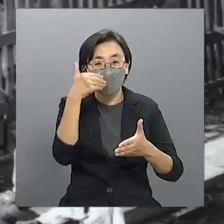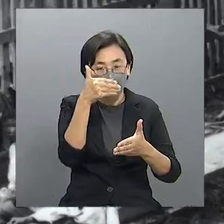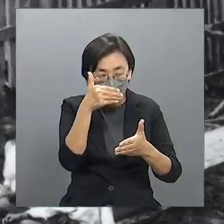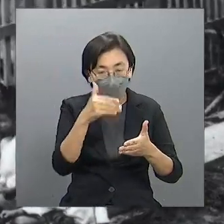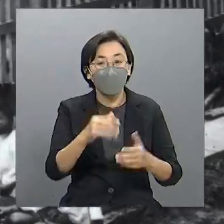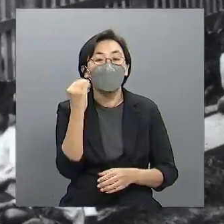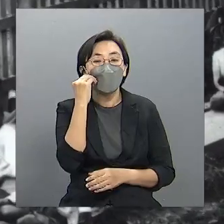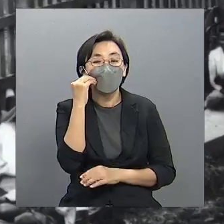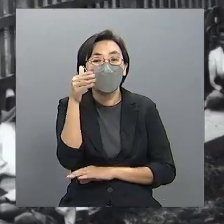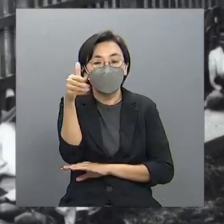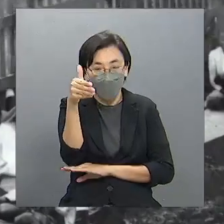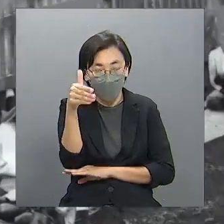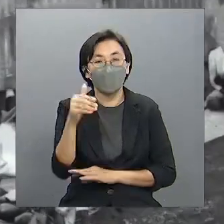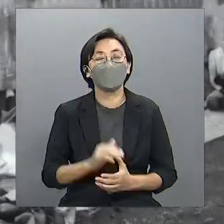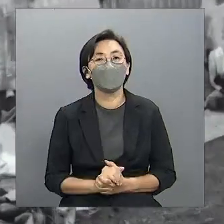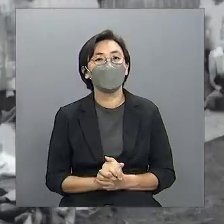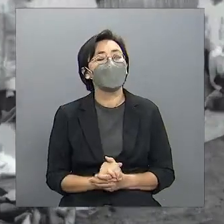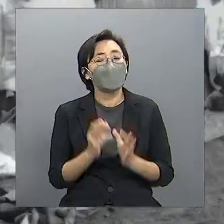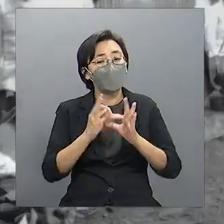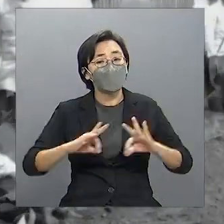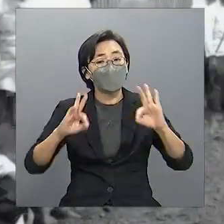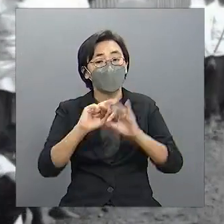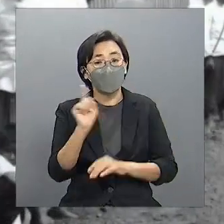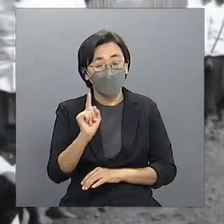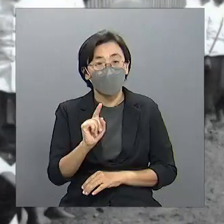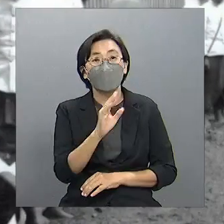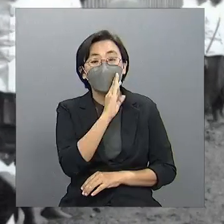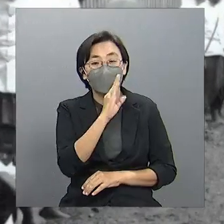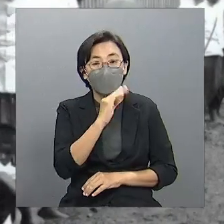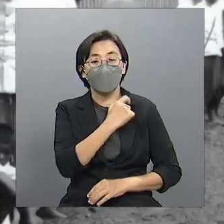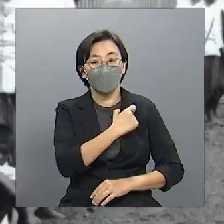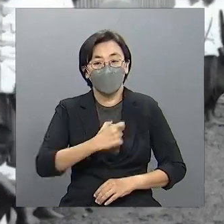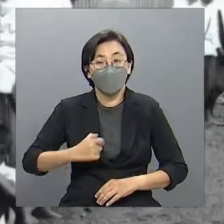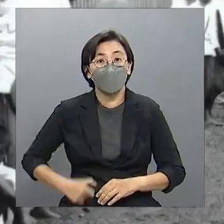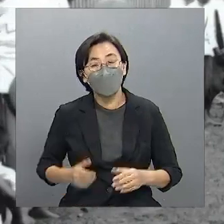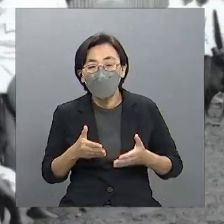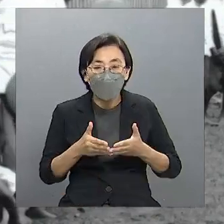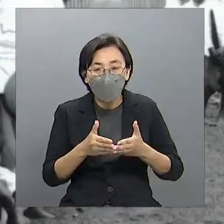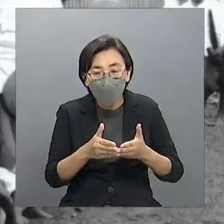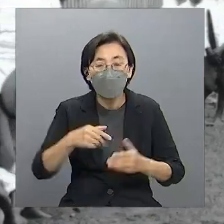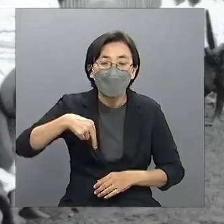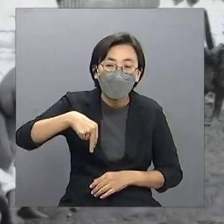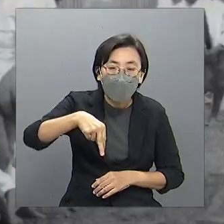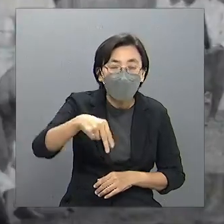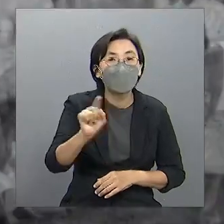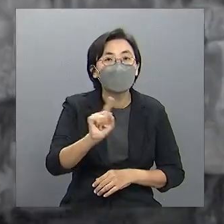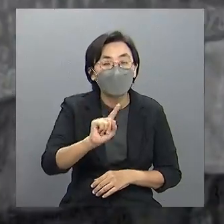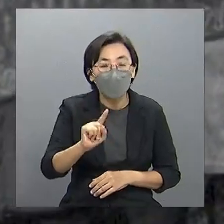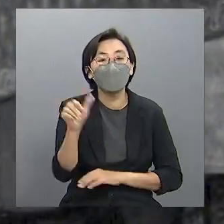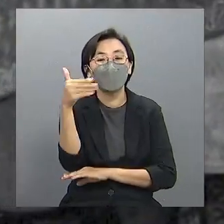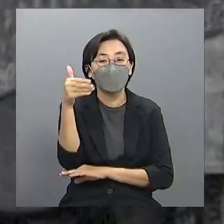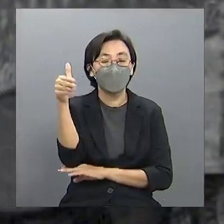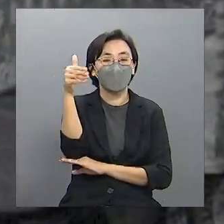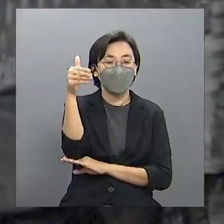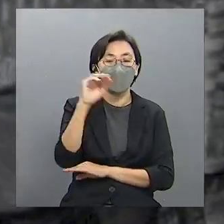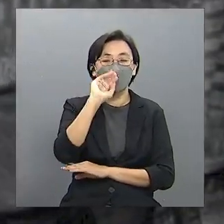เป็นหลักสำคัญเลยก็คือว่าเมื่อพระองค์ท่านเสด็จพระราชดำเนินไปที่ไหนเนี่ยธงช้างเผือกจะต้องมีการประดับประดาเต็มพื้นที่เล